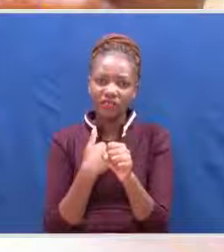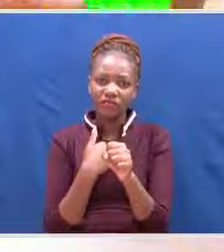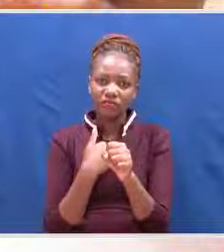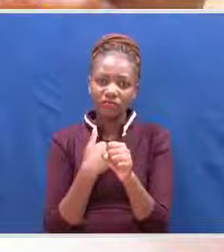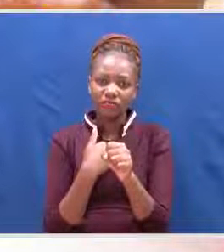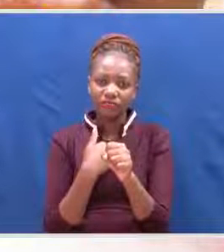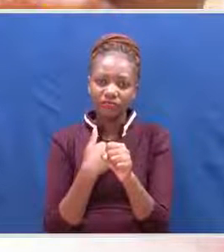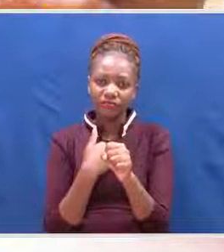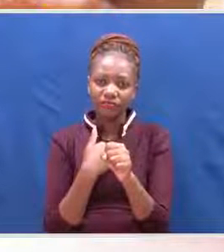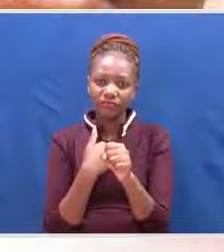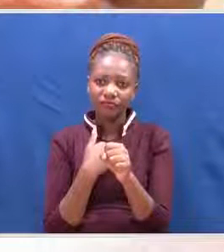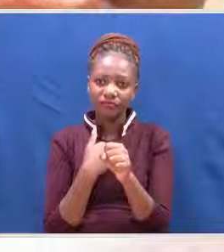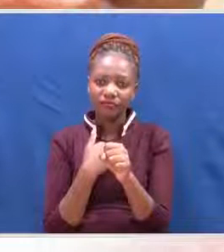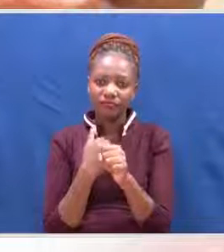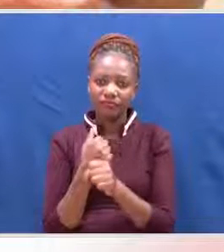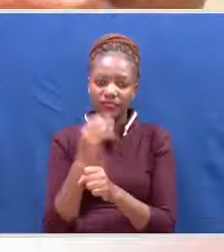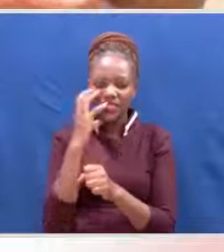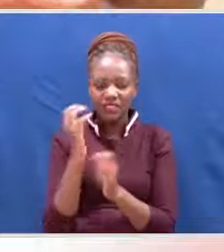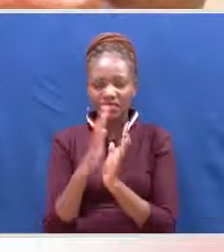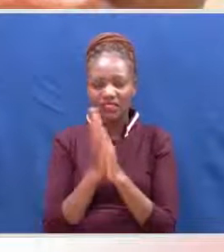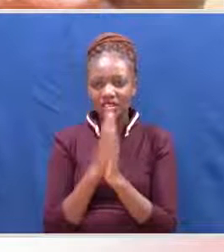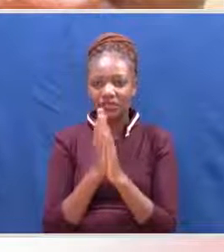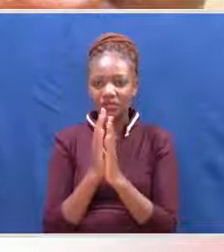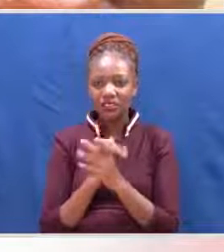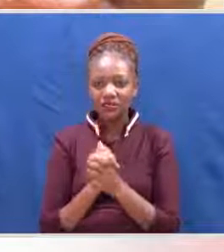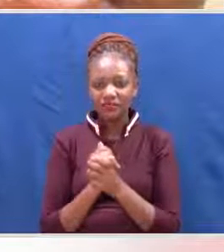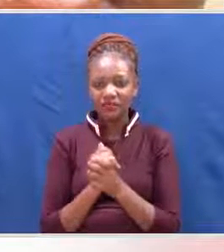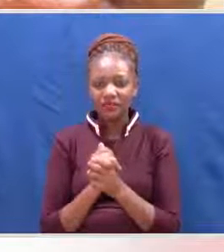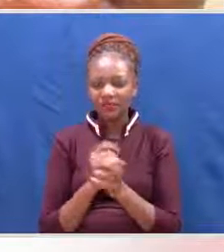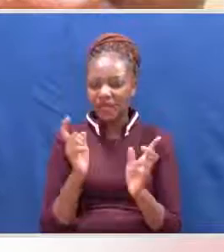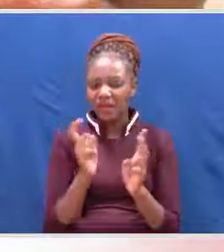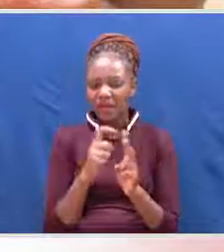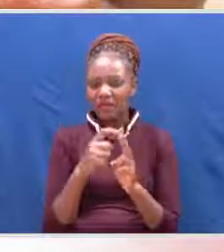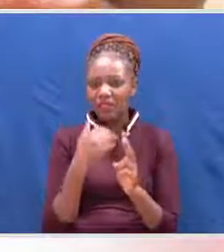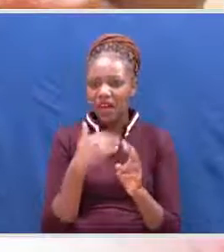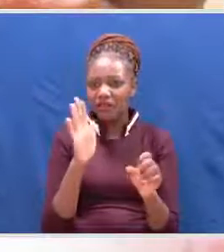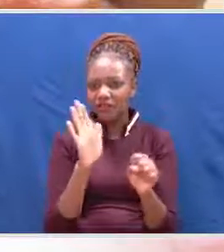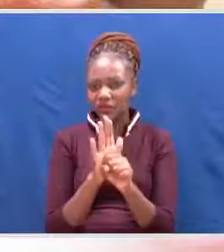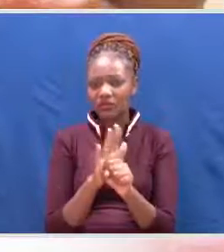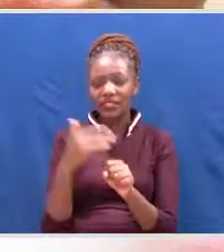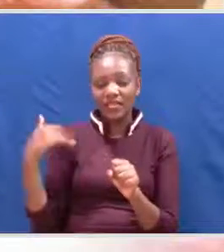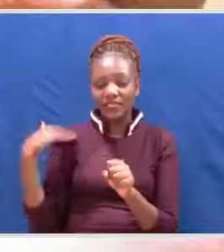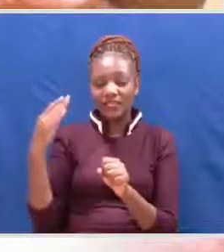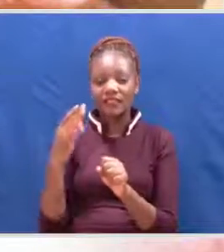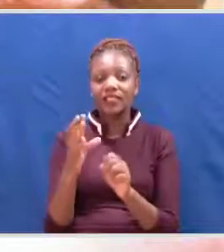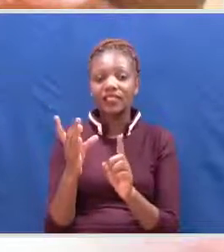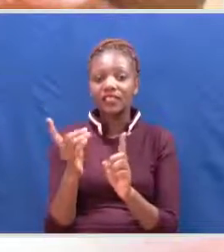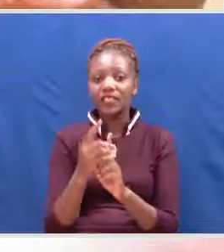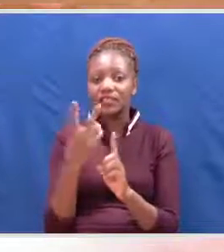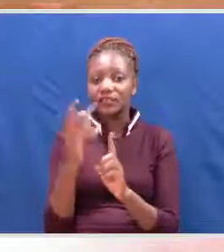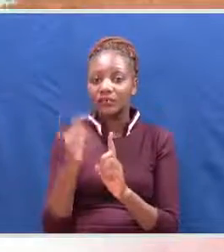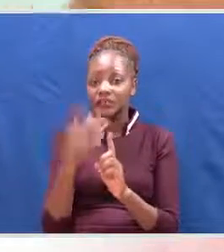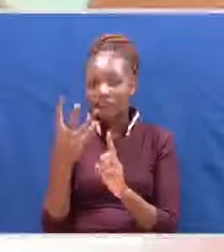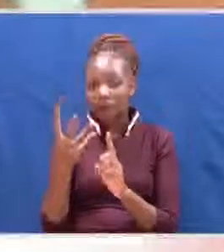times, used and dumped. Ochieng is in pains from the 2nd of April 2017 to